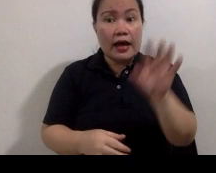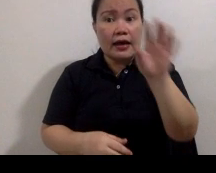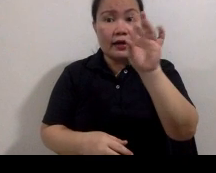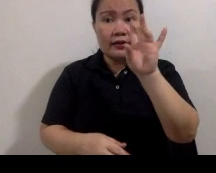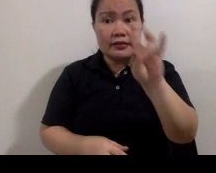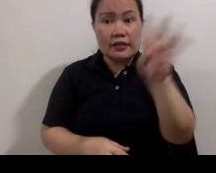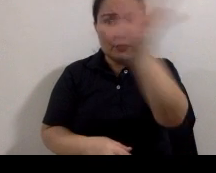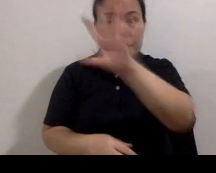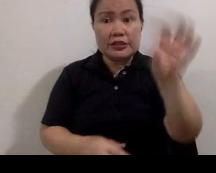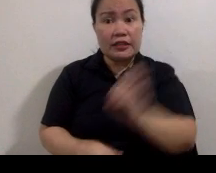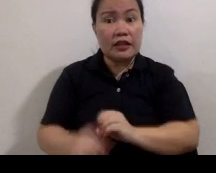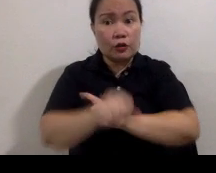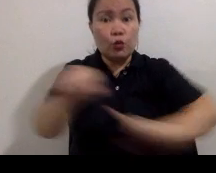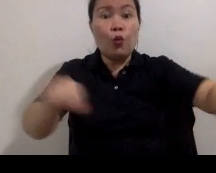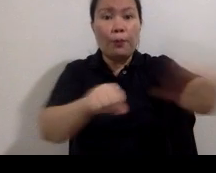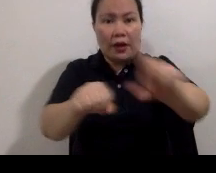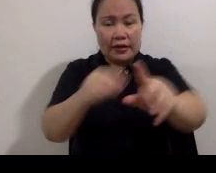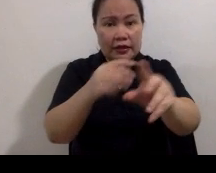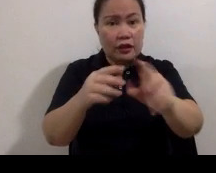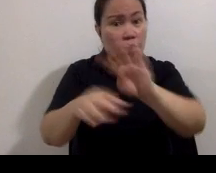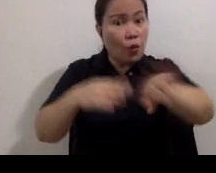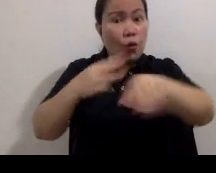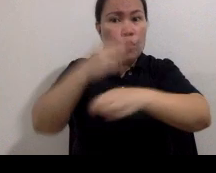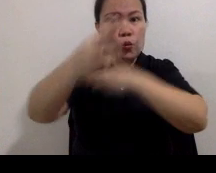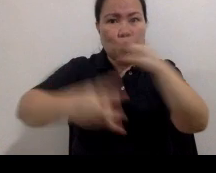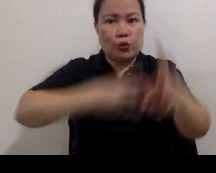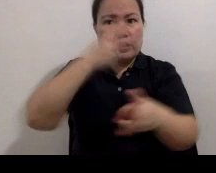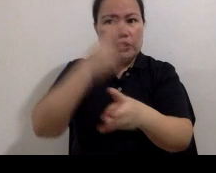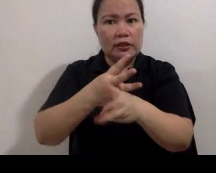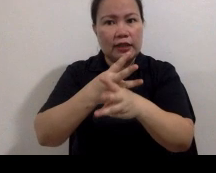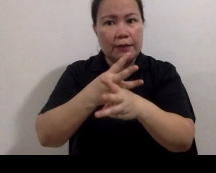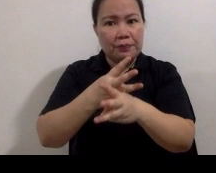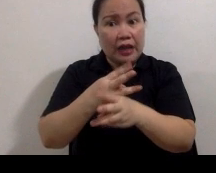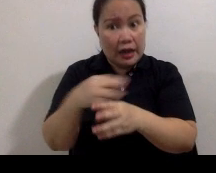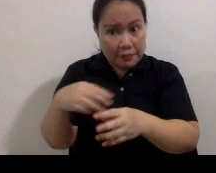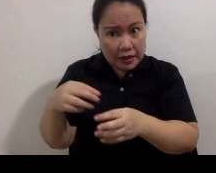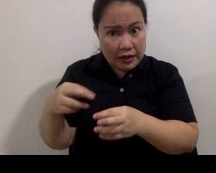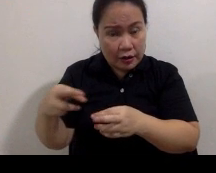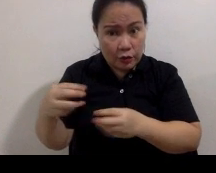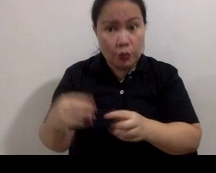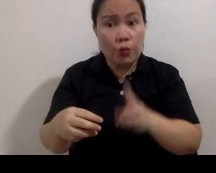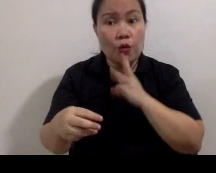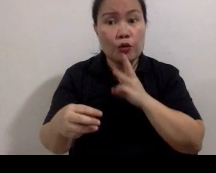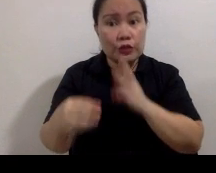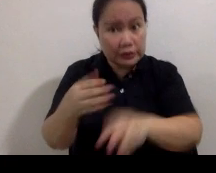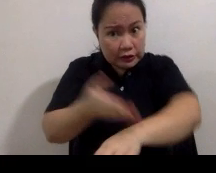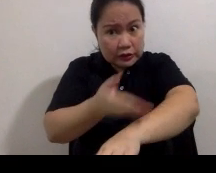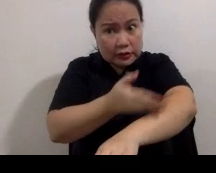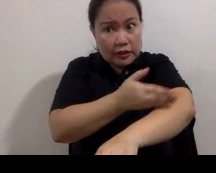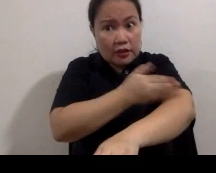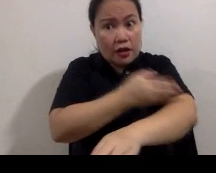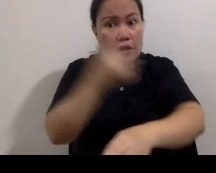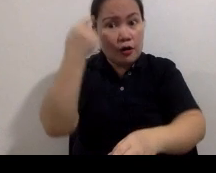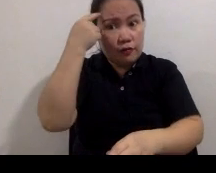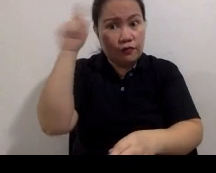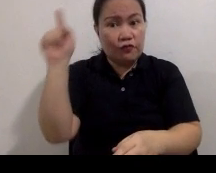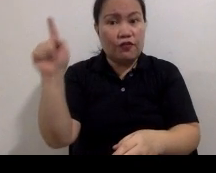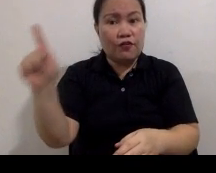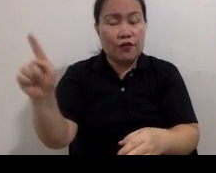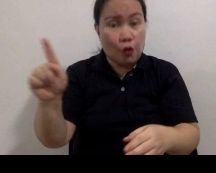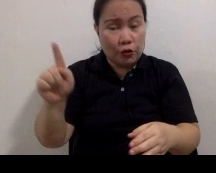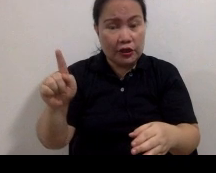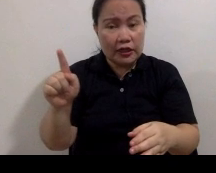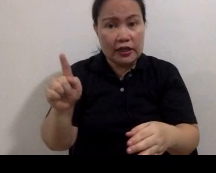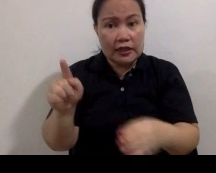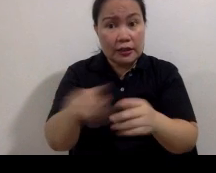siyang nangunguna sa produksyon nito sa buong mundo. Ang mga anyong tubig ay nililinang din para sa kapakinabangan